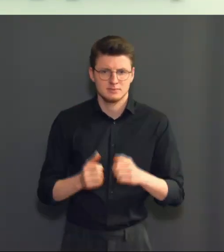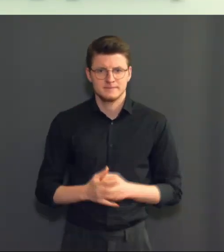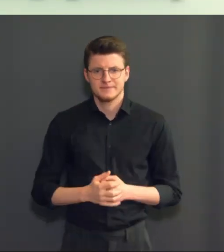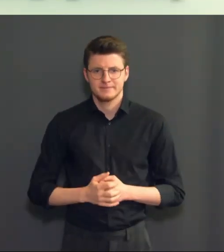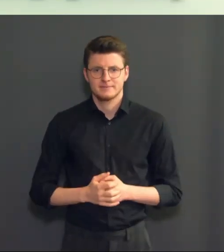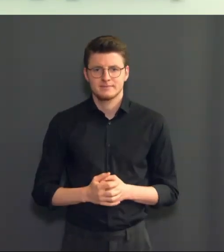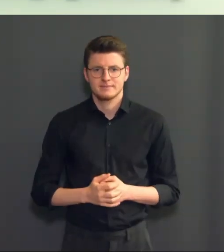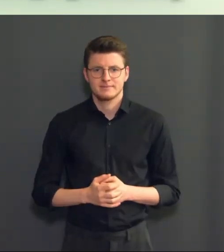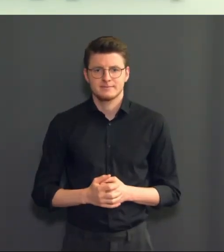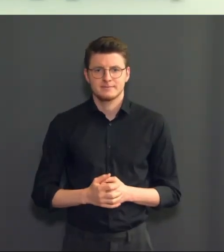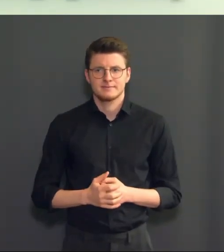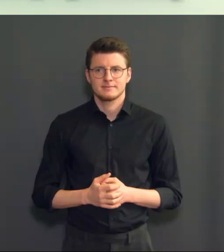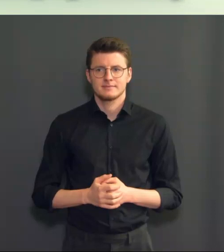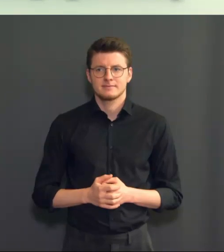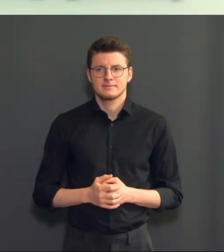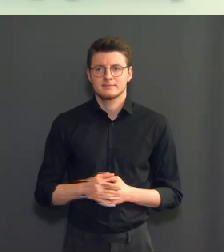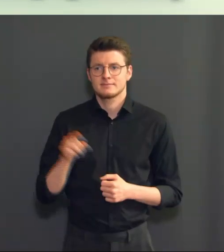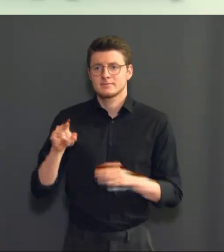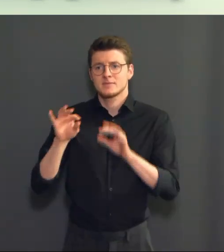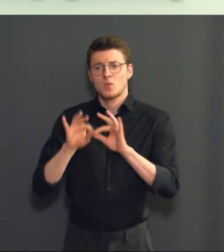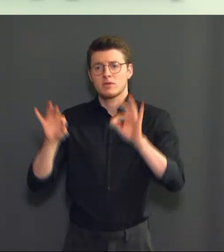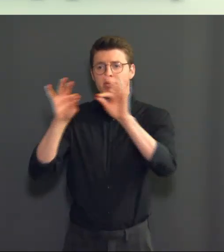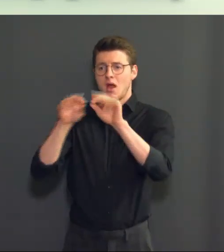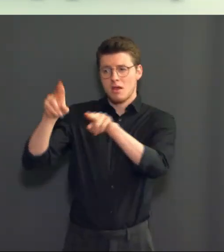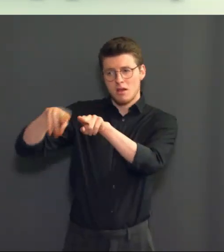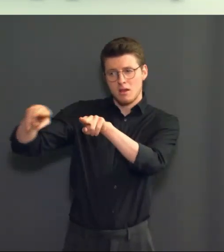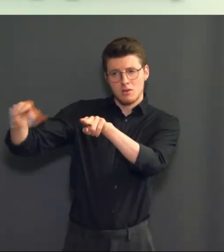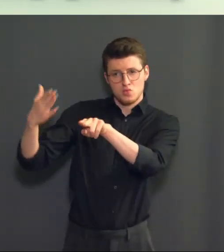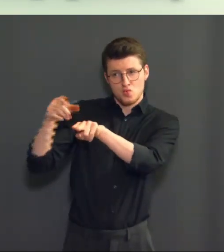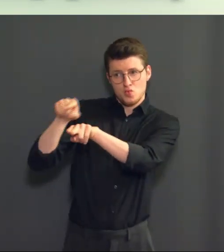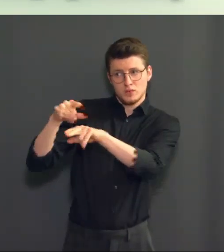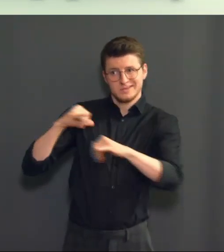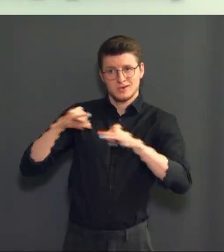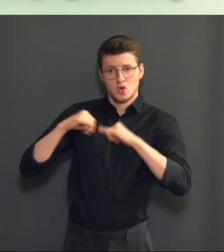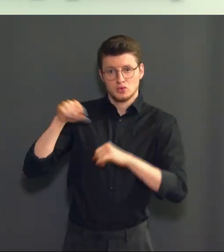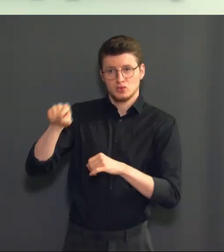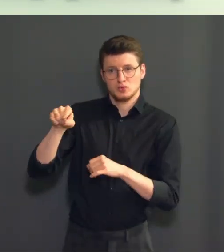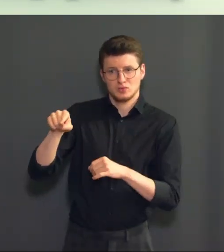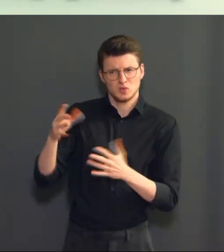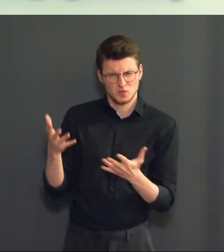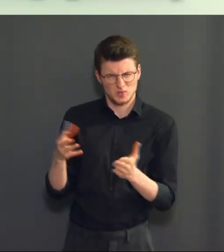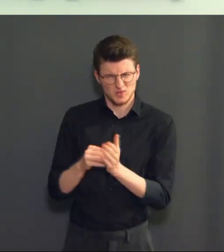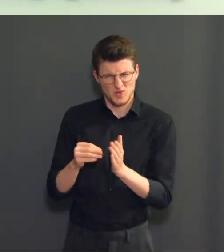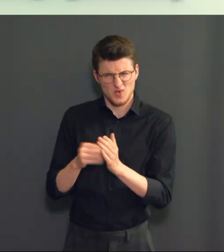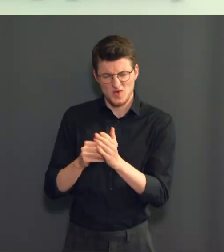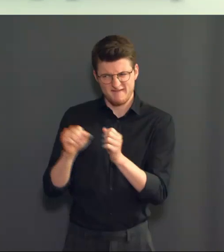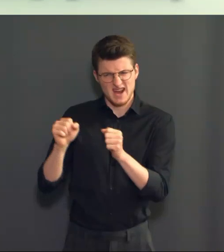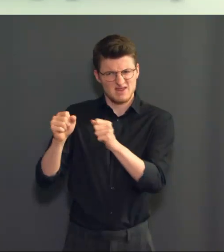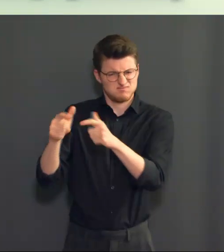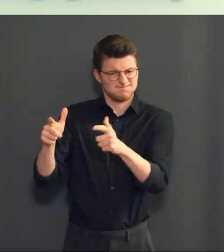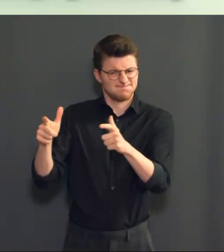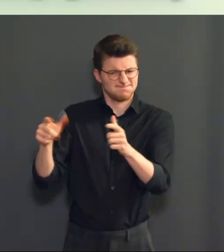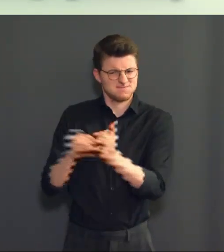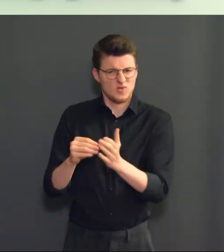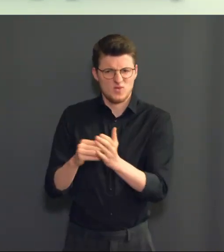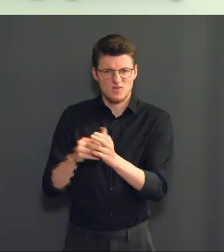De ziekenhuisbezetting, dus het totaal aantal ingenomen bedden in het ziekenhuis, blijft echter wel nog steeds toenemen. Alhoewel